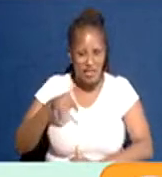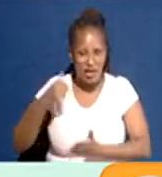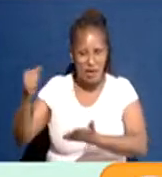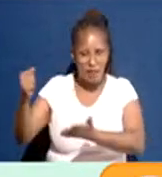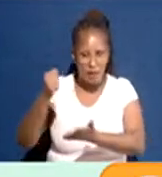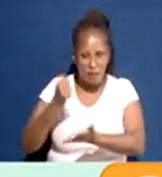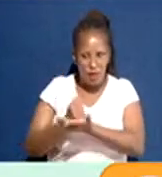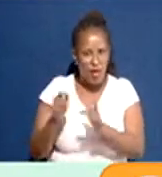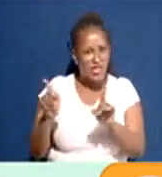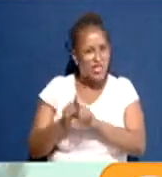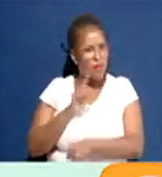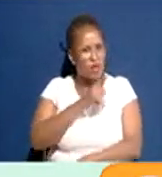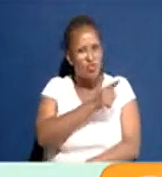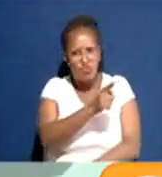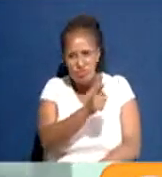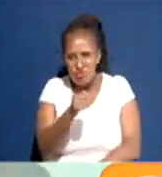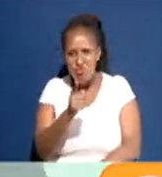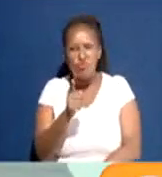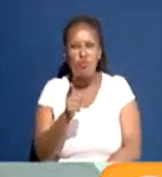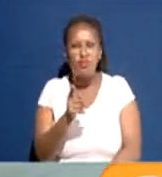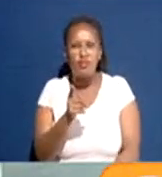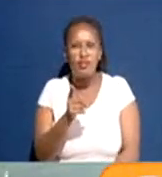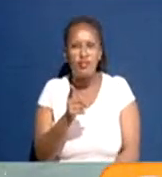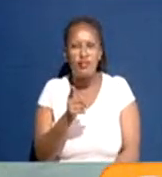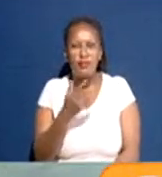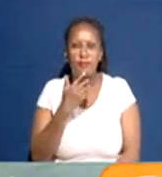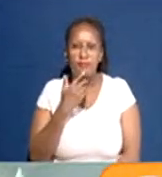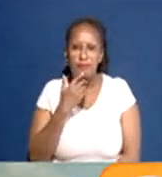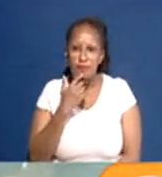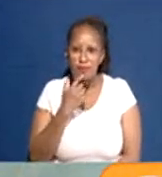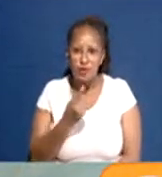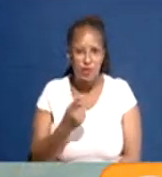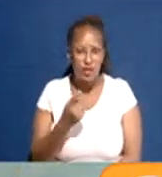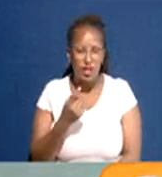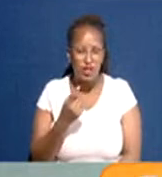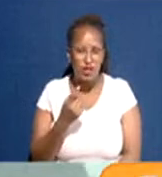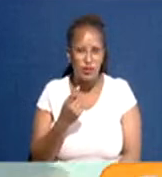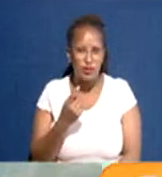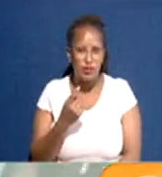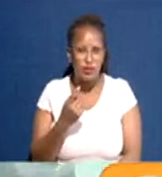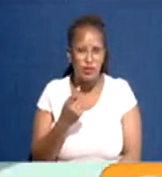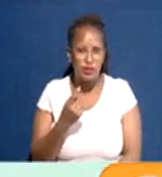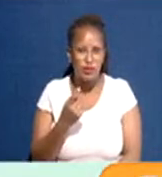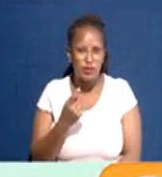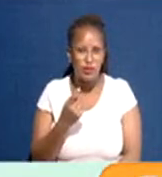kama vile nyinyi na wananchi wa taifa letu la Kenya. Ya kwamba